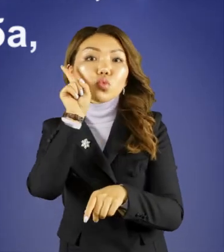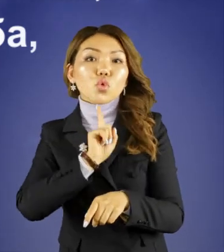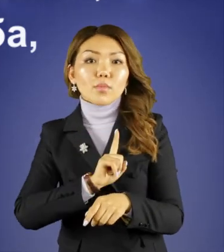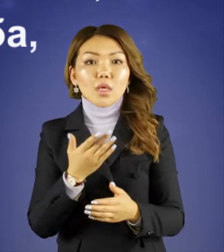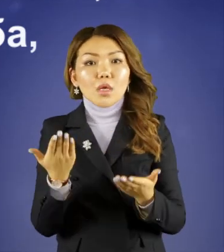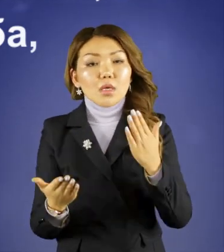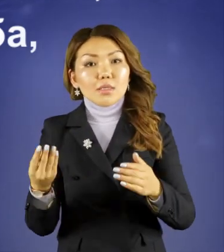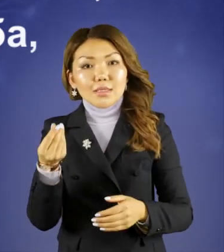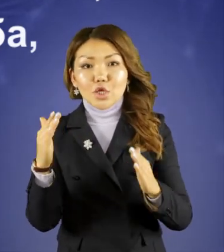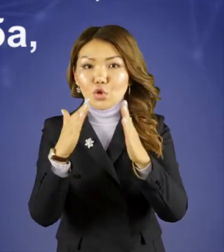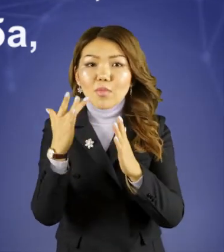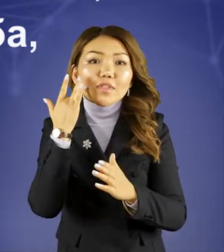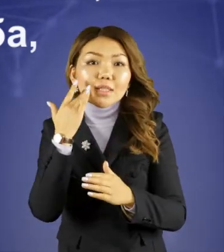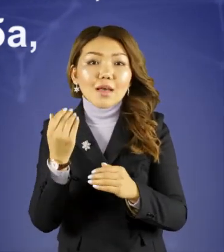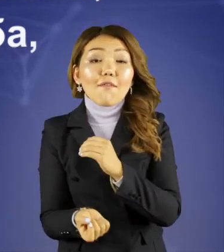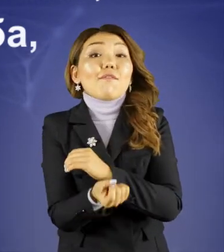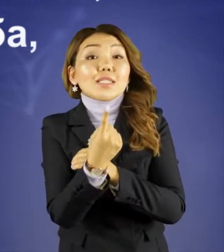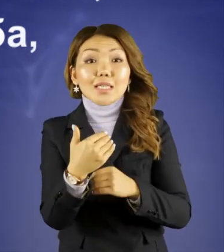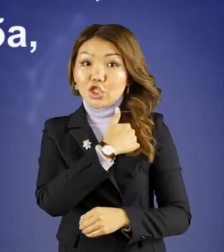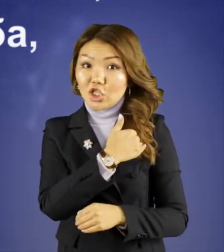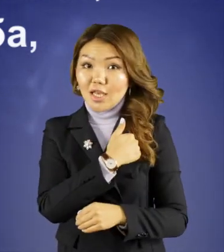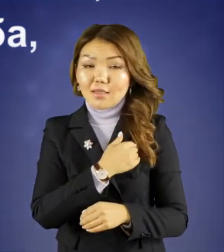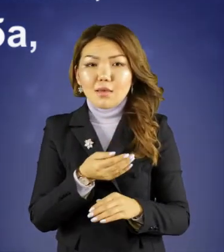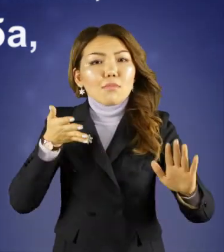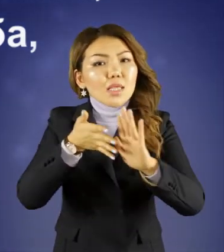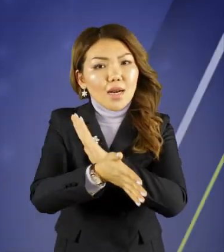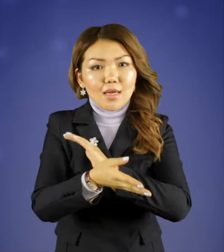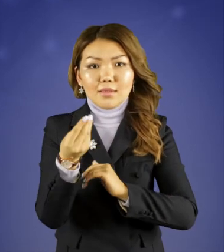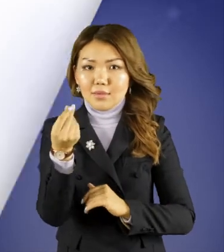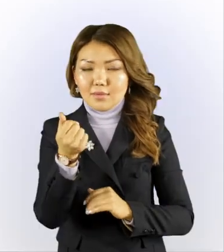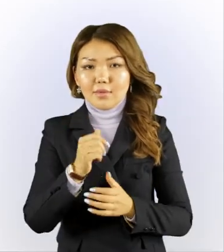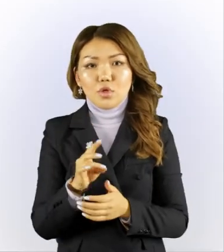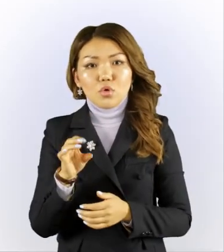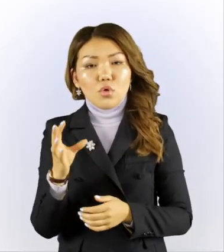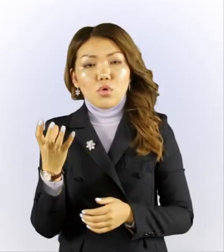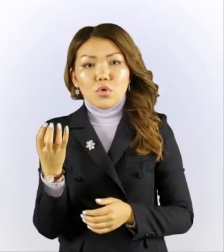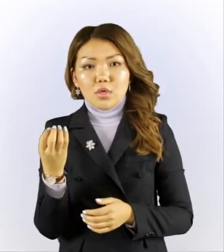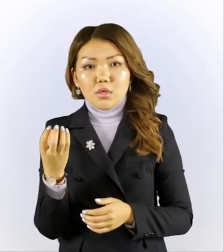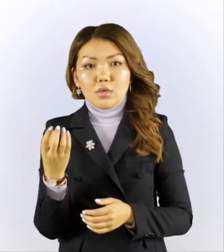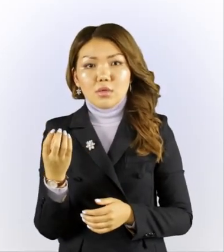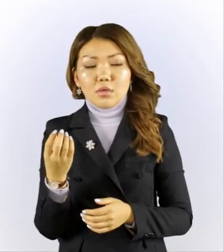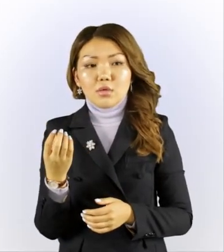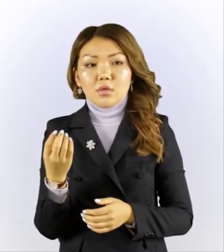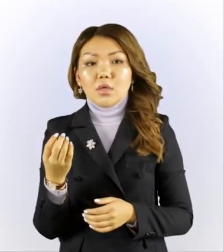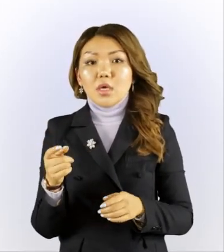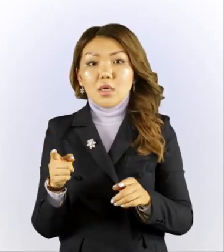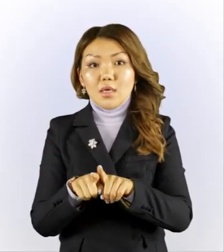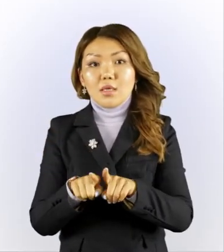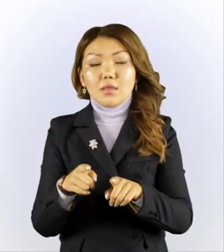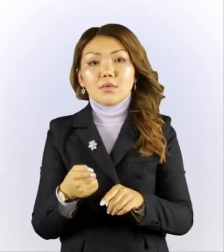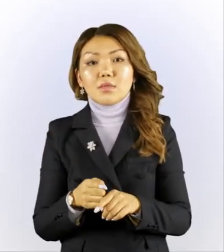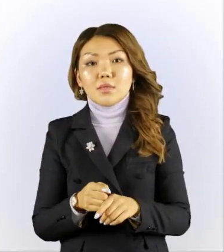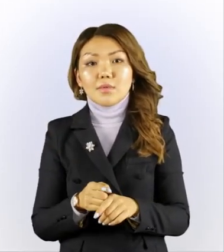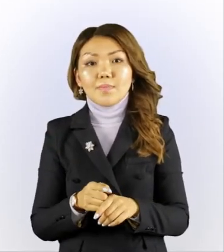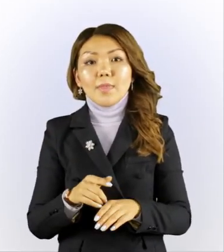деньги находятся дома, всегда возникает желание потратить их. Но это не означает, что деньги в банке вы не можете забрать.